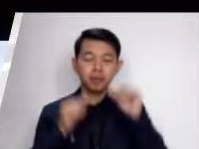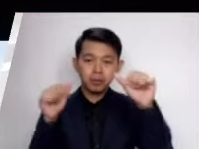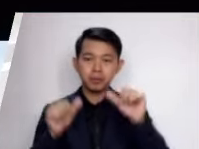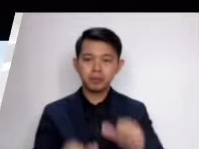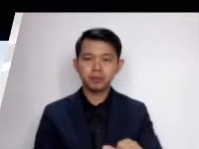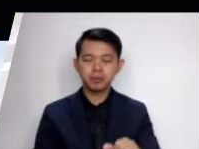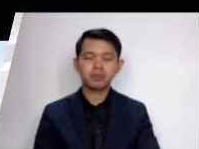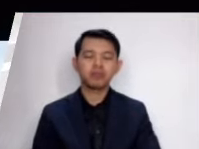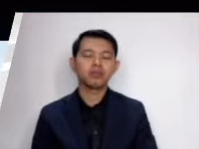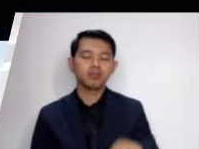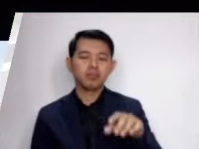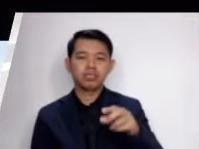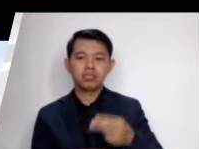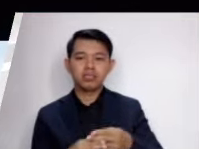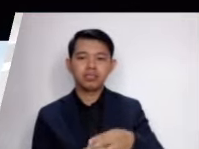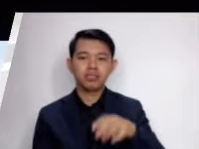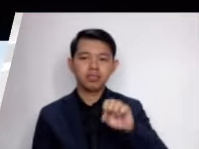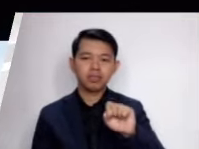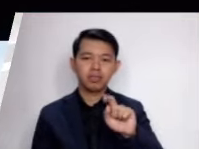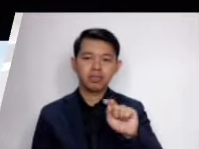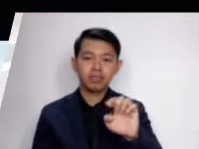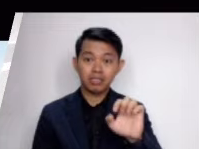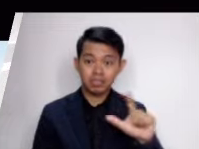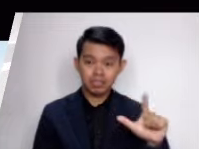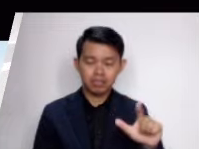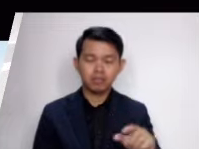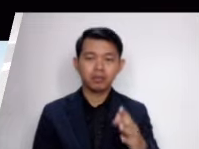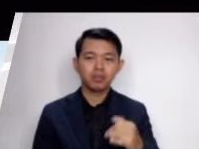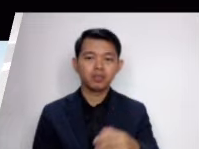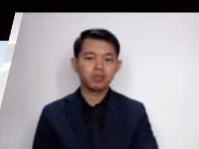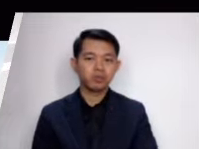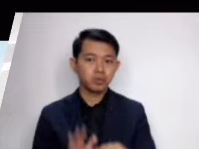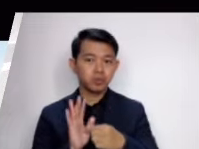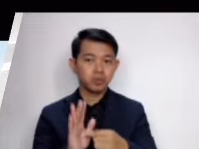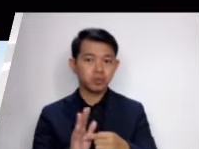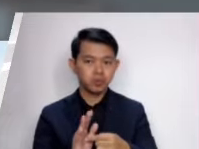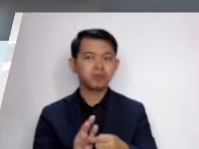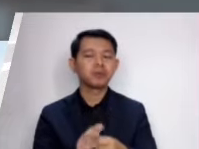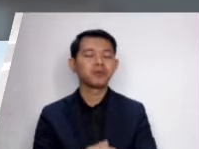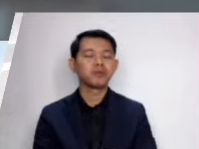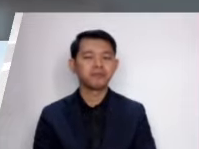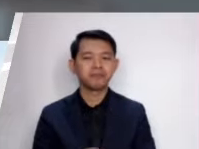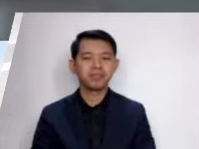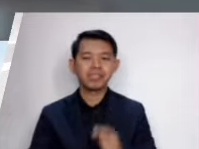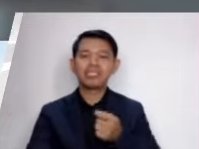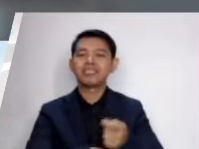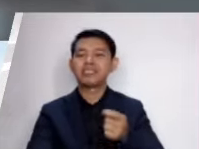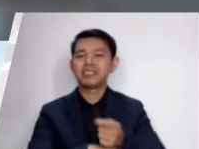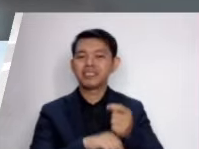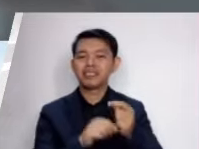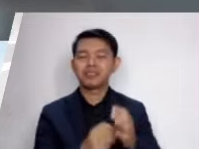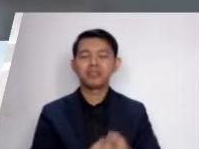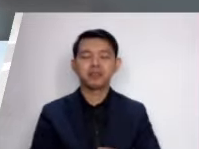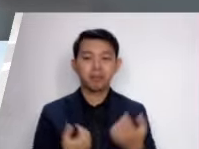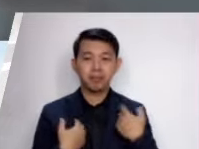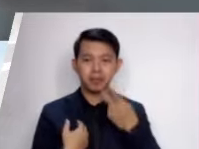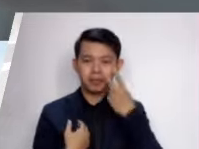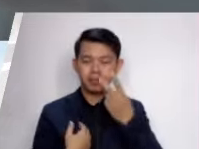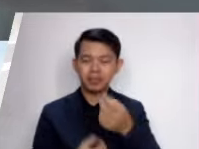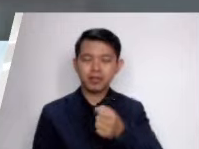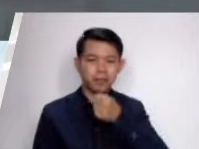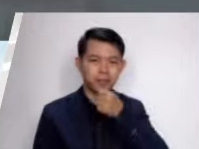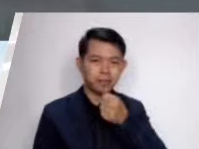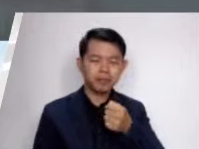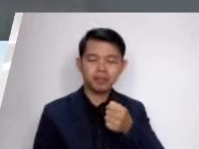coach Stel ng teaser para sa kanyang debut single. Sa IG post ni Stel, makikita ang isang microphone at pagpasok niya sa isang